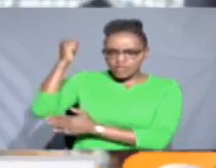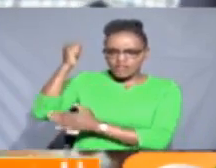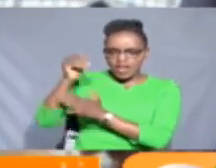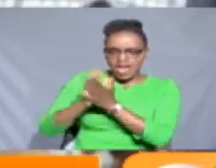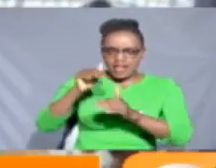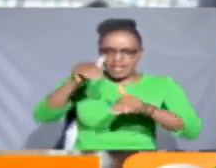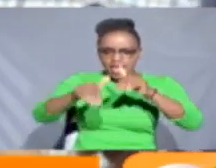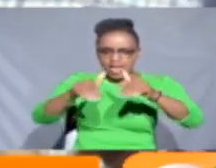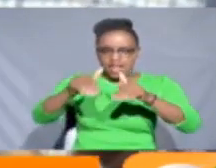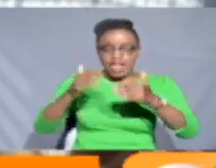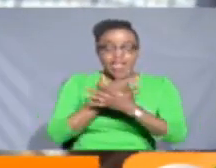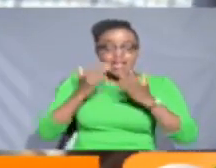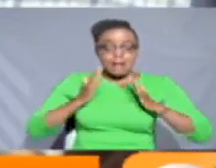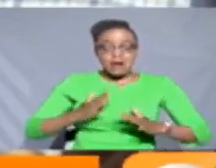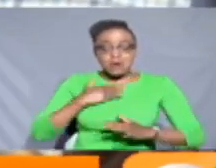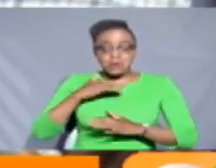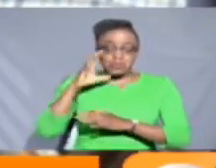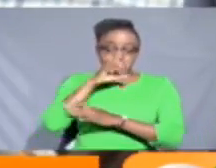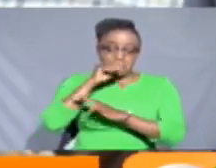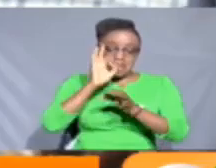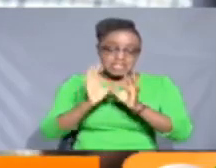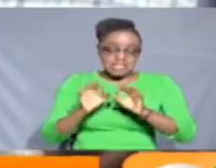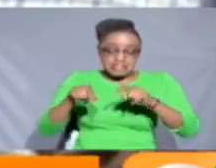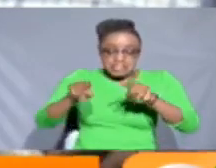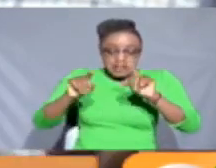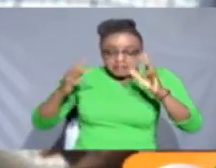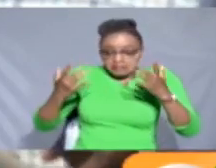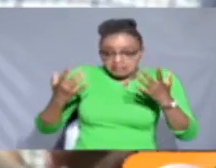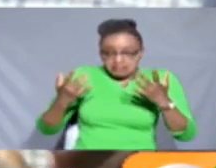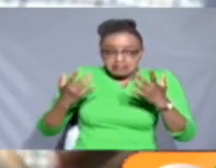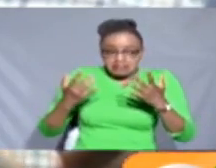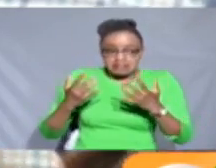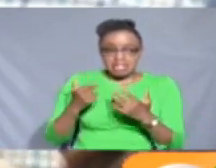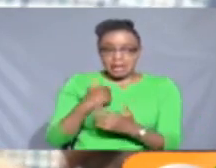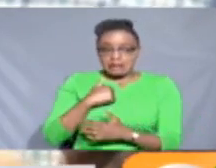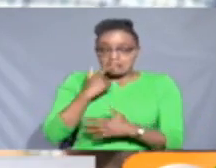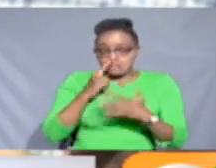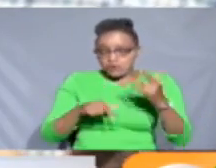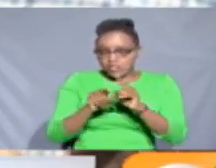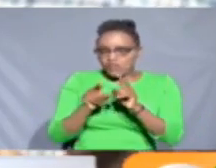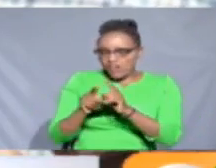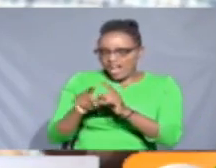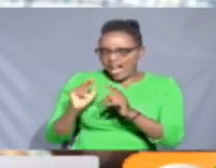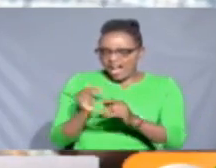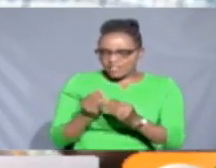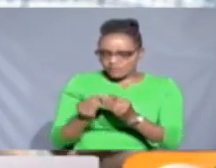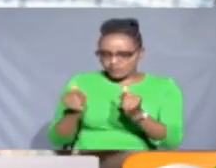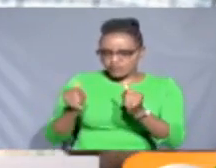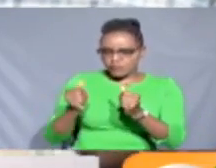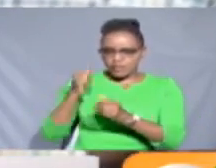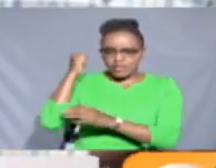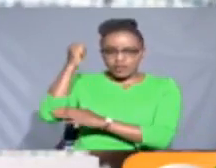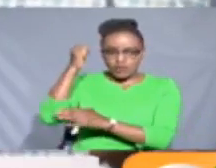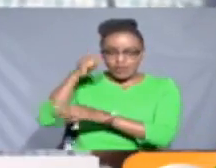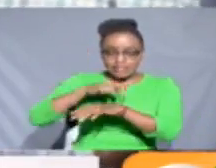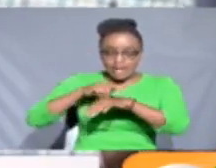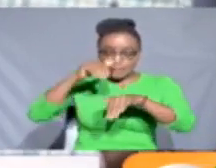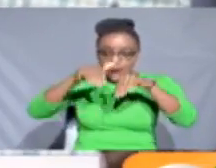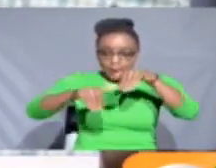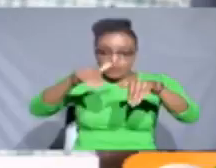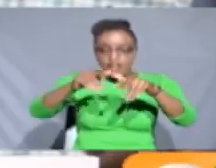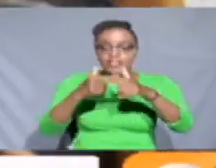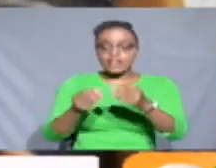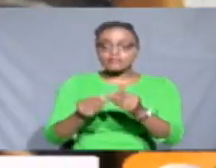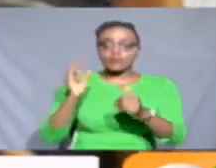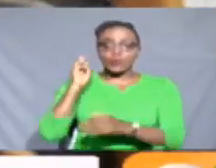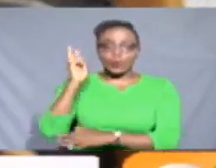So anybody else who wants to misinterpret is unfortunate. Tulisema kuwashughulikia kisiasa kwa debe na ikifika wakati wa debe